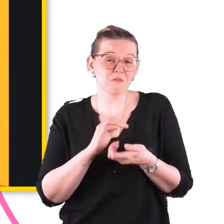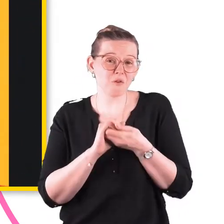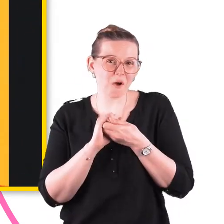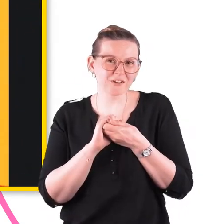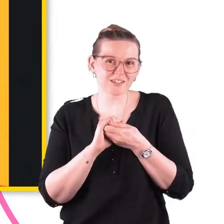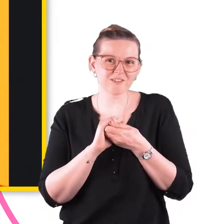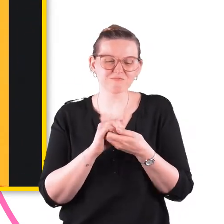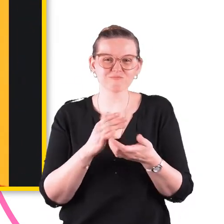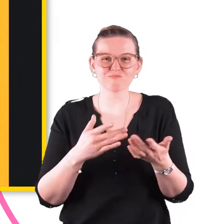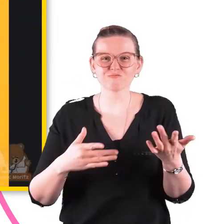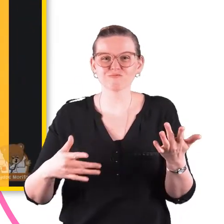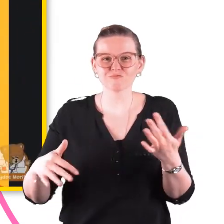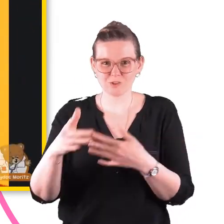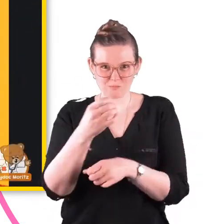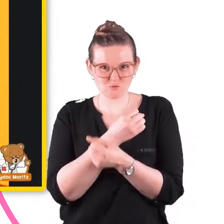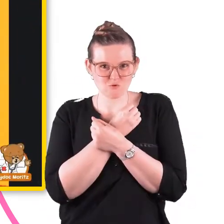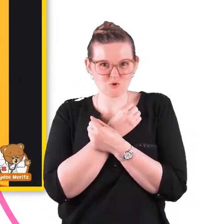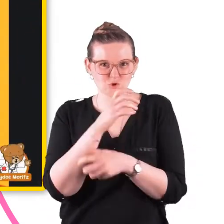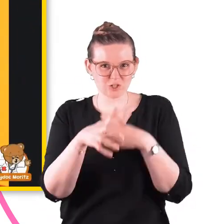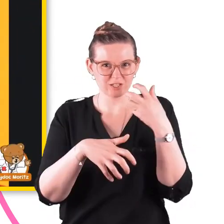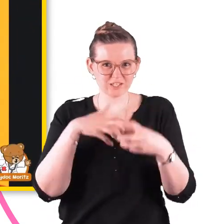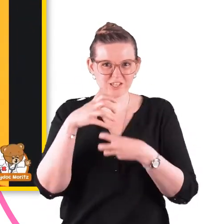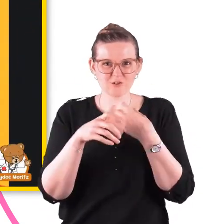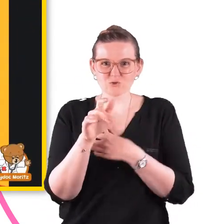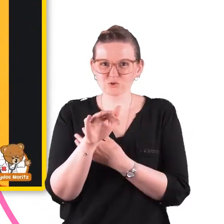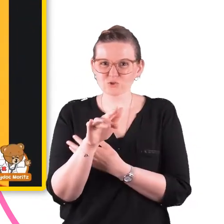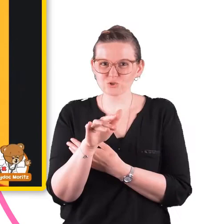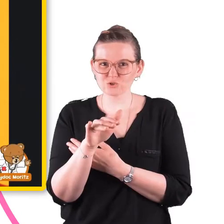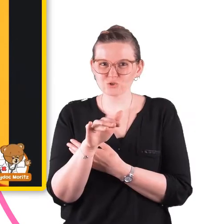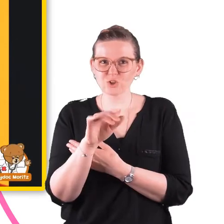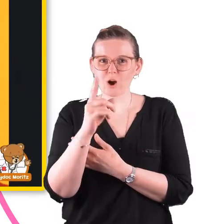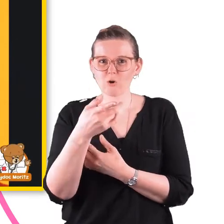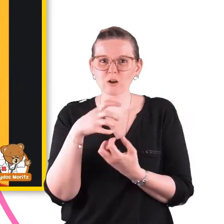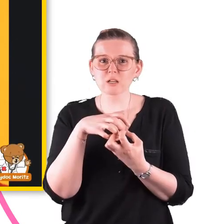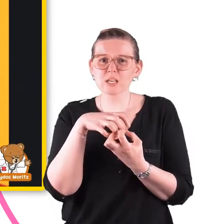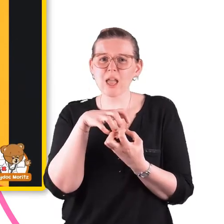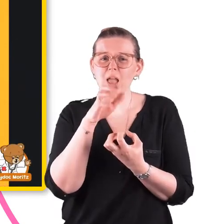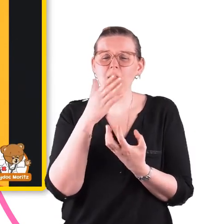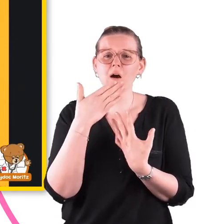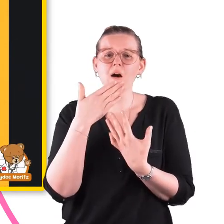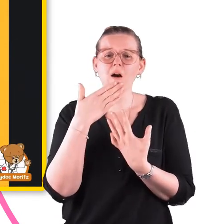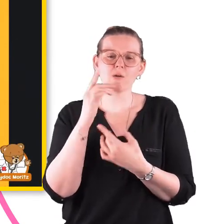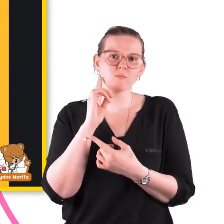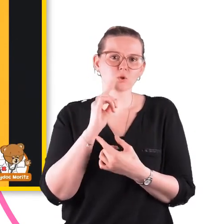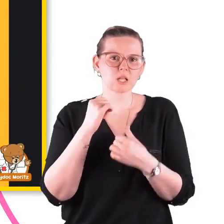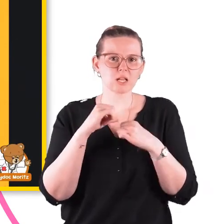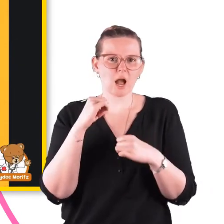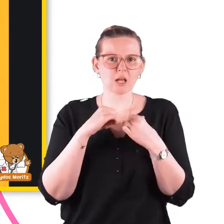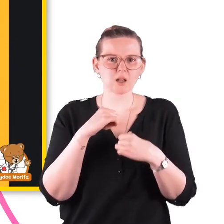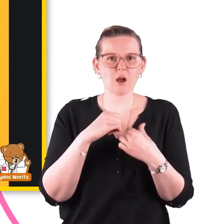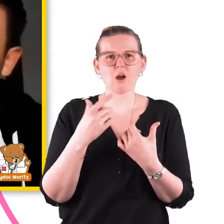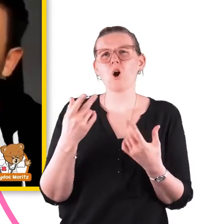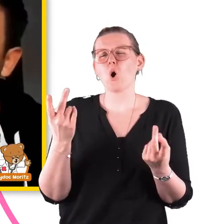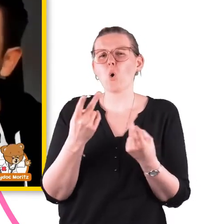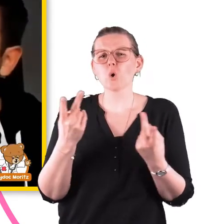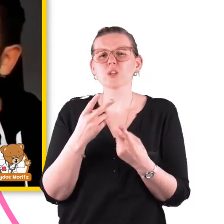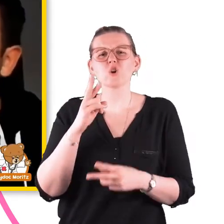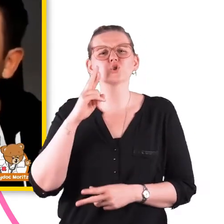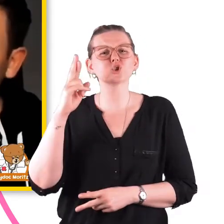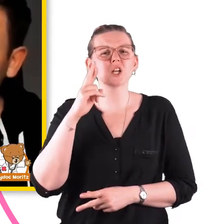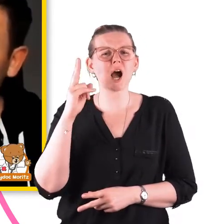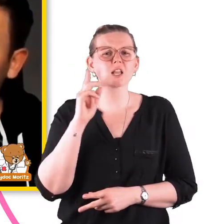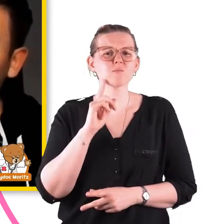Liebe Freunde, habt ihr auch ein Kuscheltier, das gern Muskelkater hat? Ja, oder so